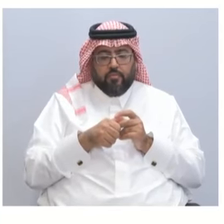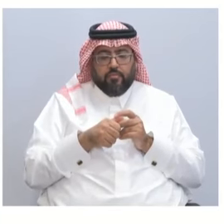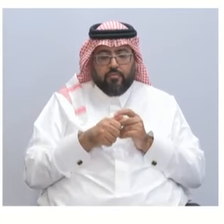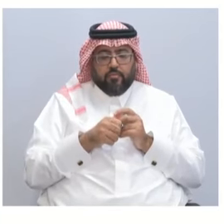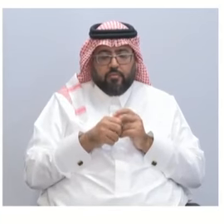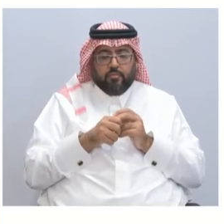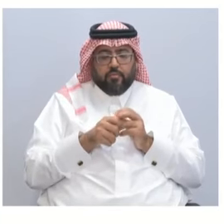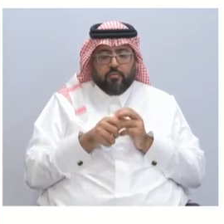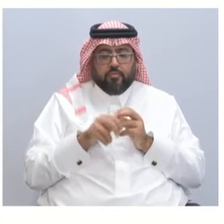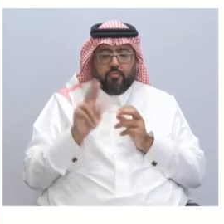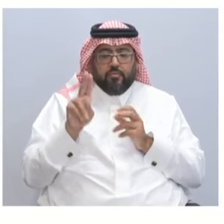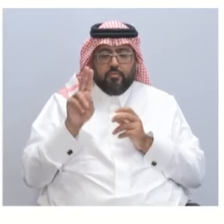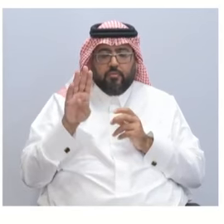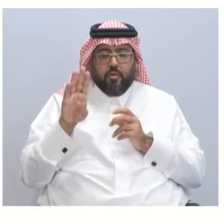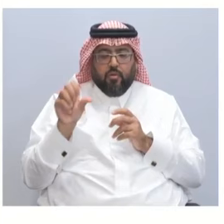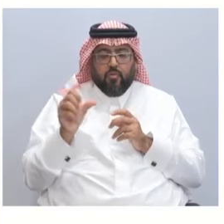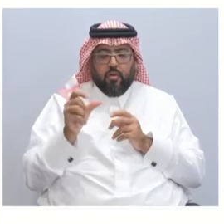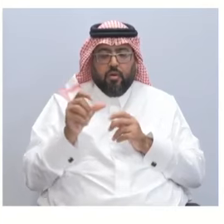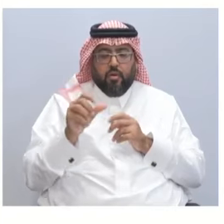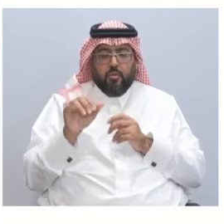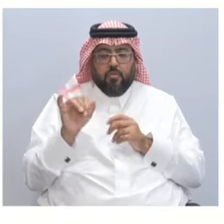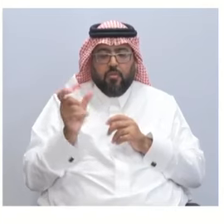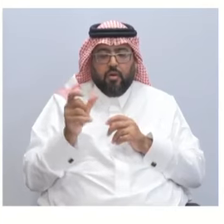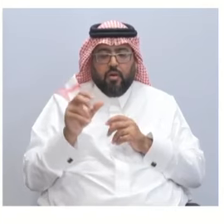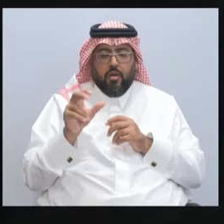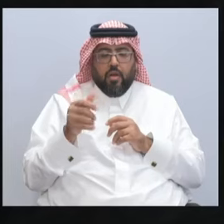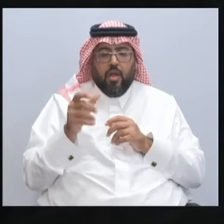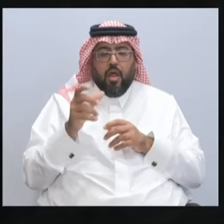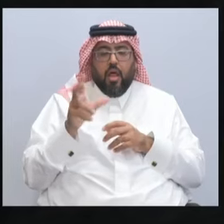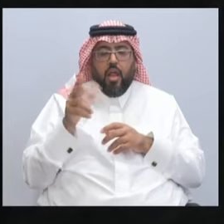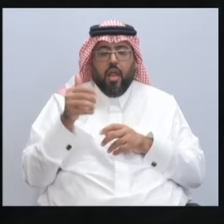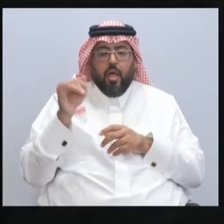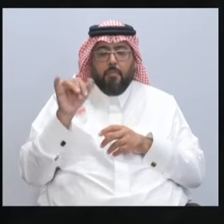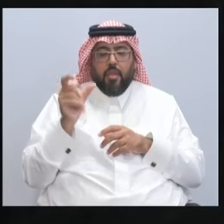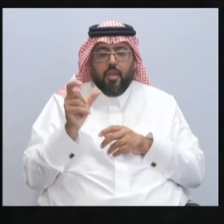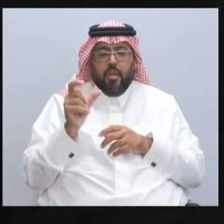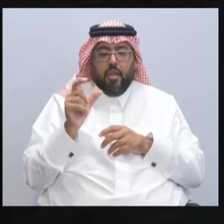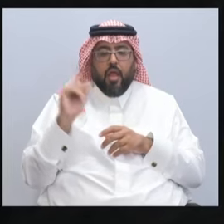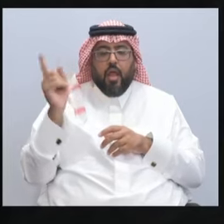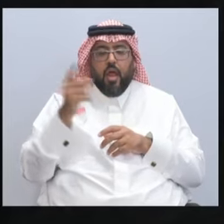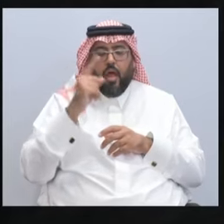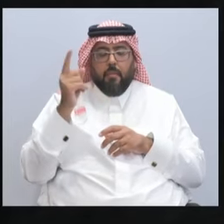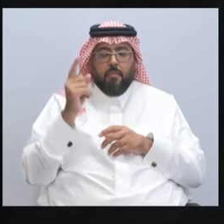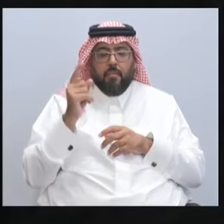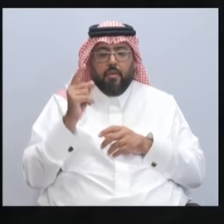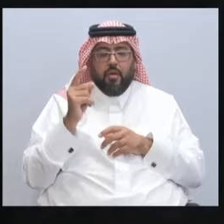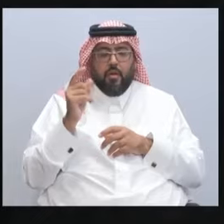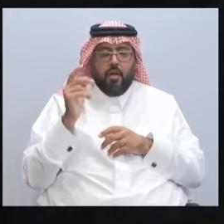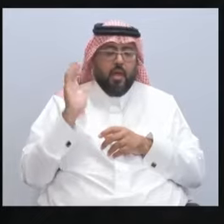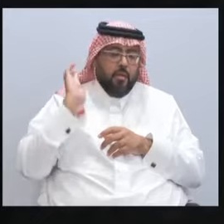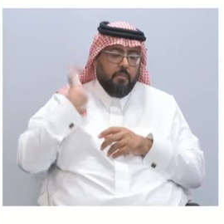العامه تتكون الامانه العام من الامين العام من